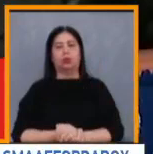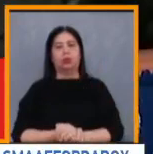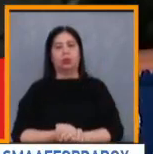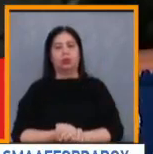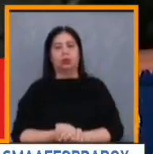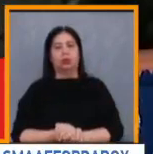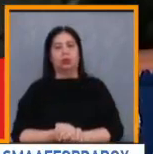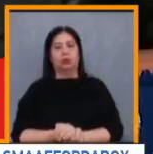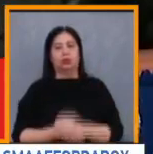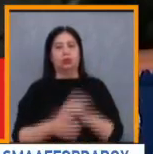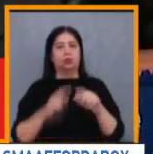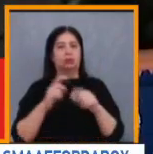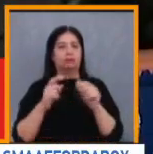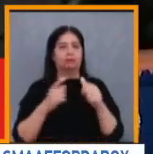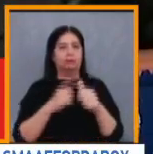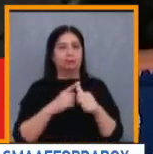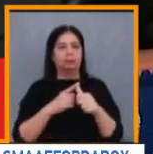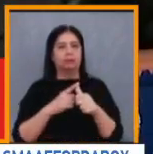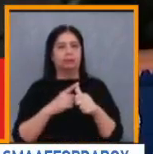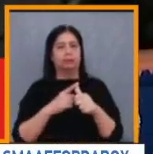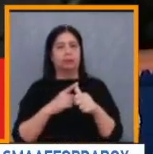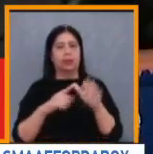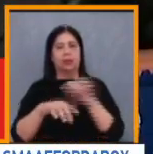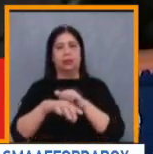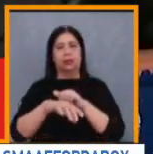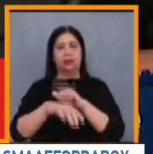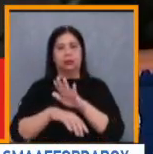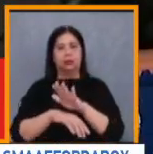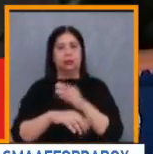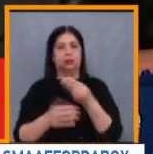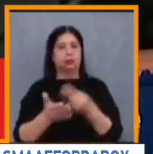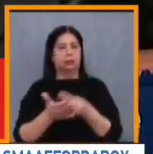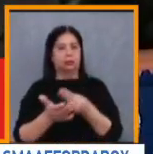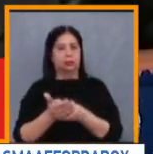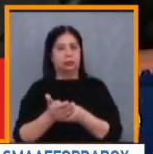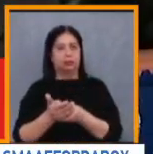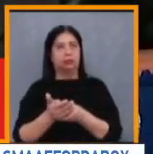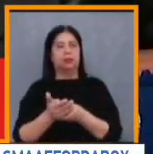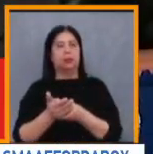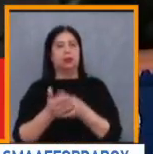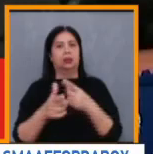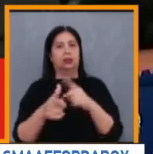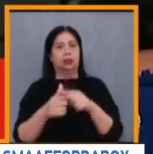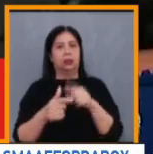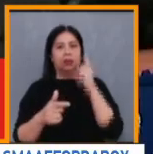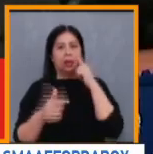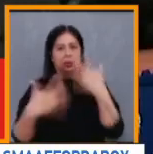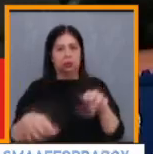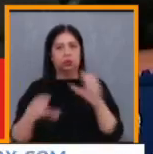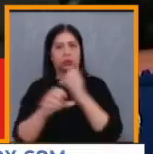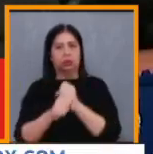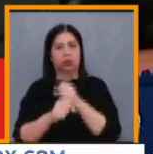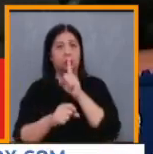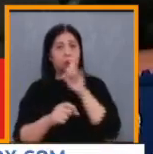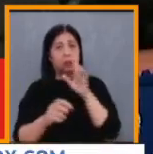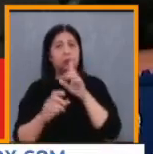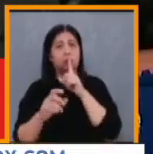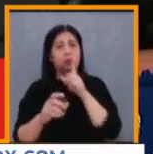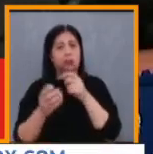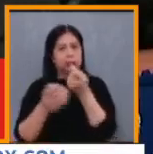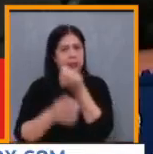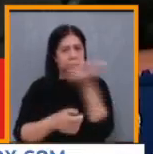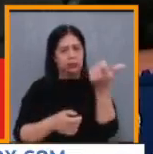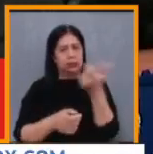po, nagpadala kami ng pera. Kala po namin matatapos na kasi nangako po siya na buburahin niya na po yung